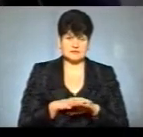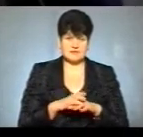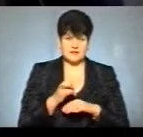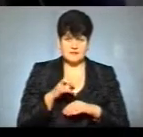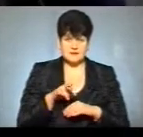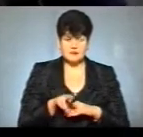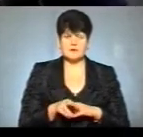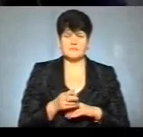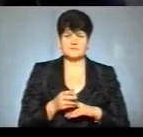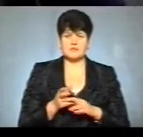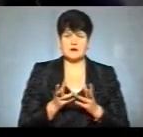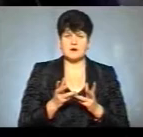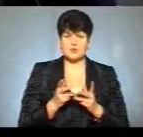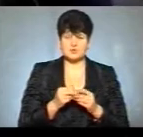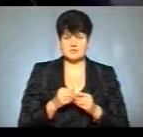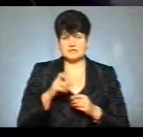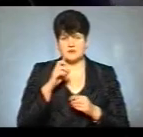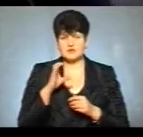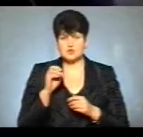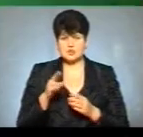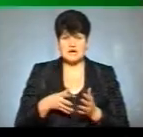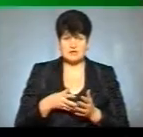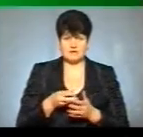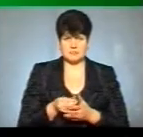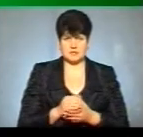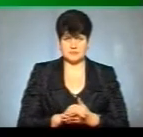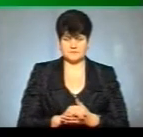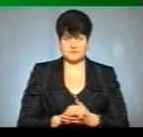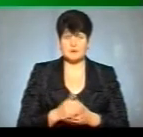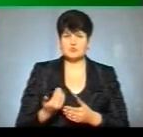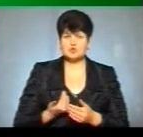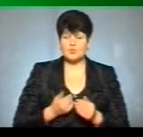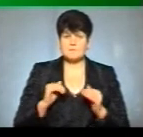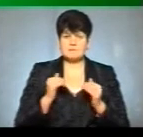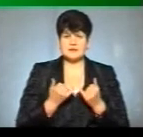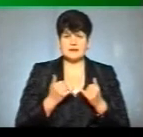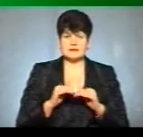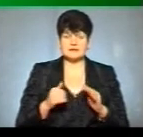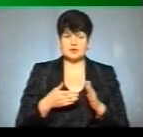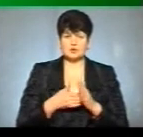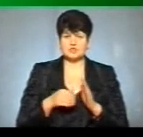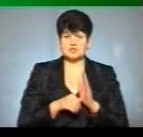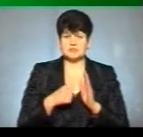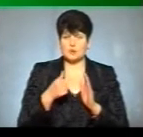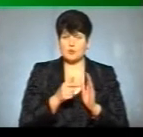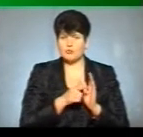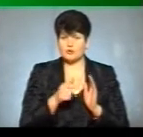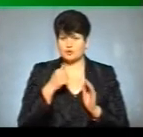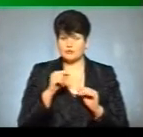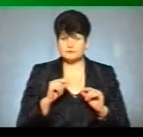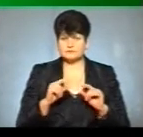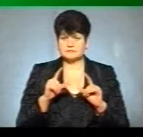цього розраховуються державні соціальні виплати і гарантії. Прожитковий мінімум для дітей віком до 6 років протягом року зросте